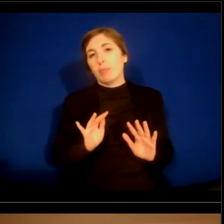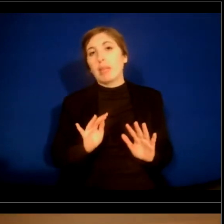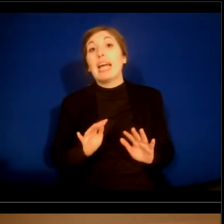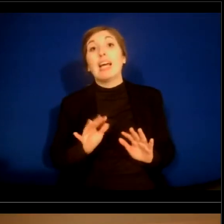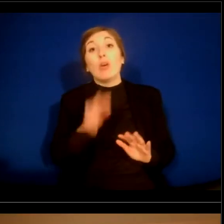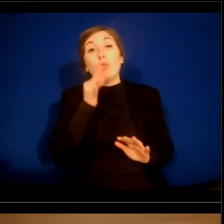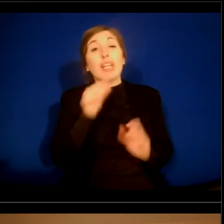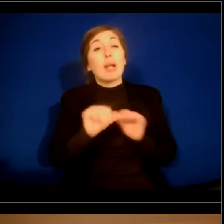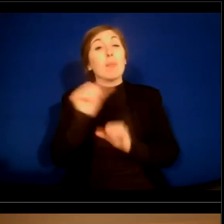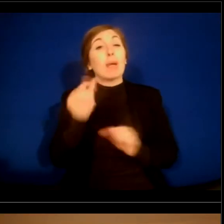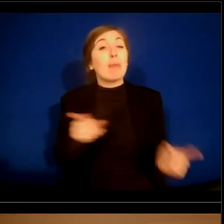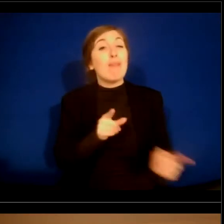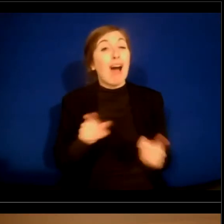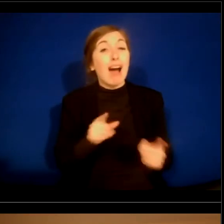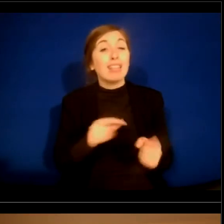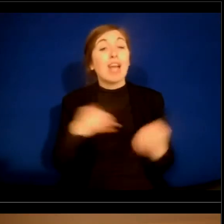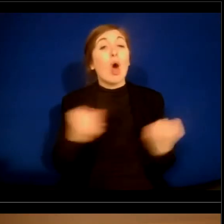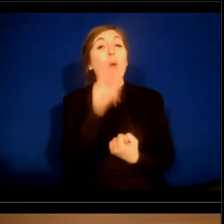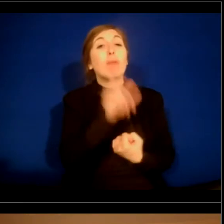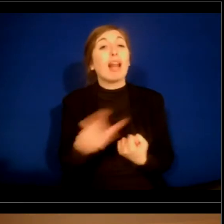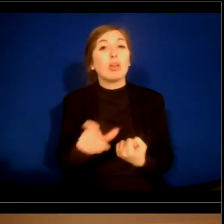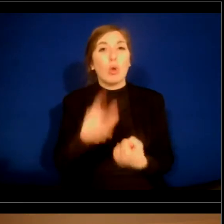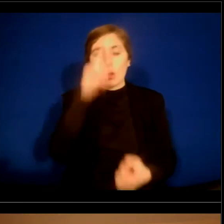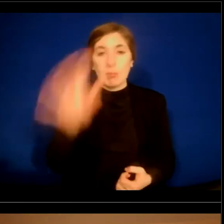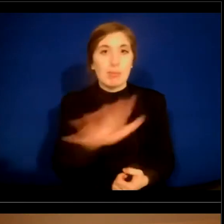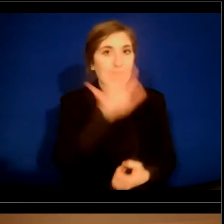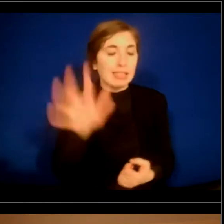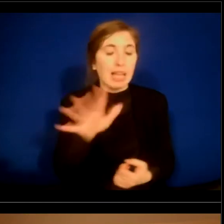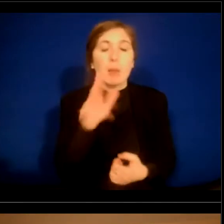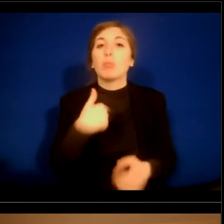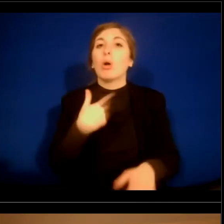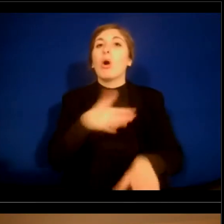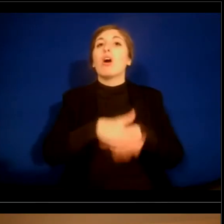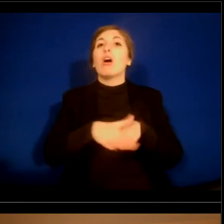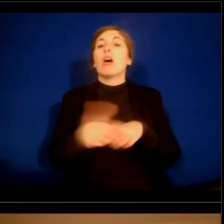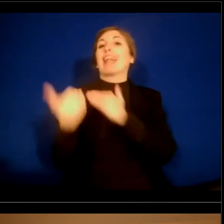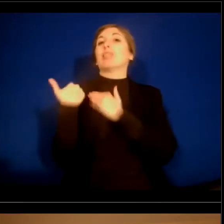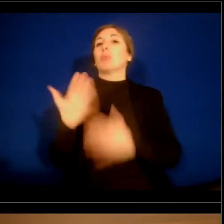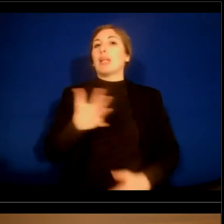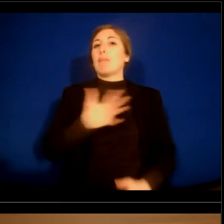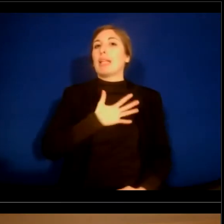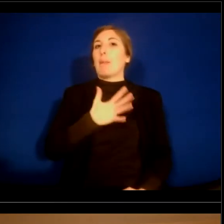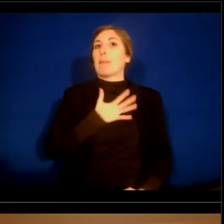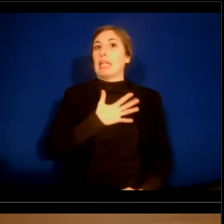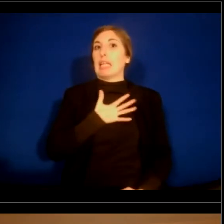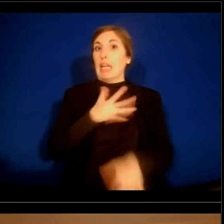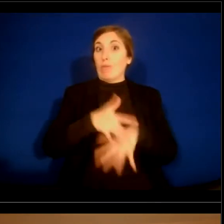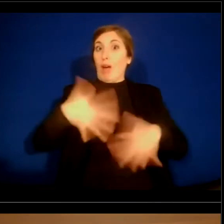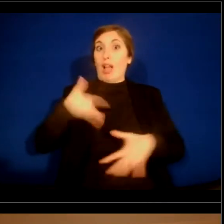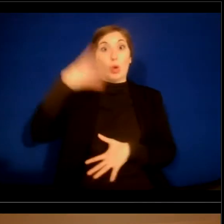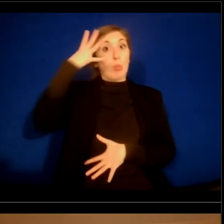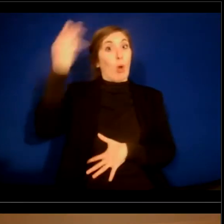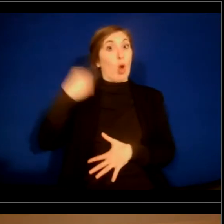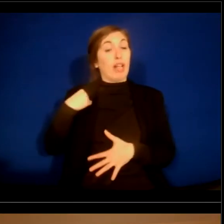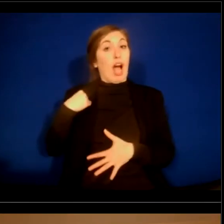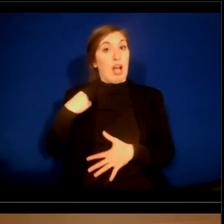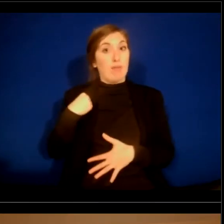operatori, ad esempio, è stata parte proprio delle mie responsabilità, quando ero in Moldavia,